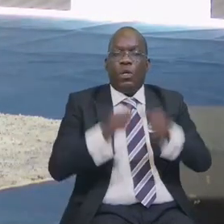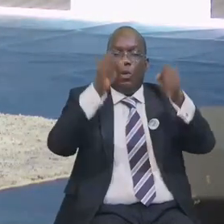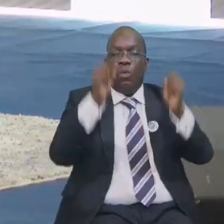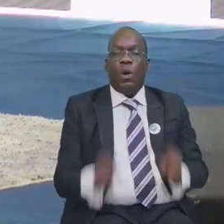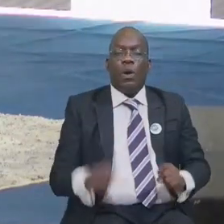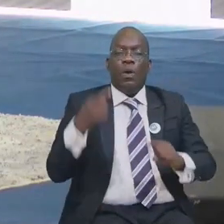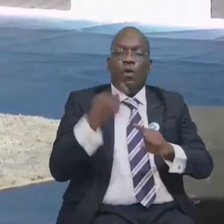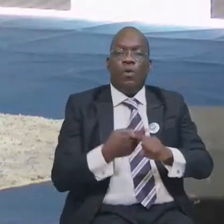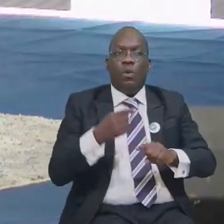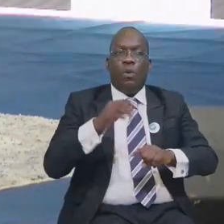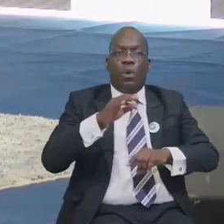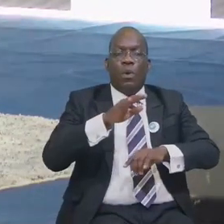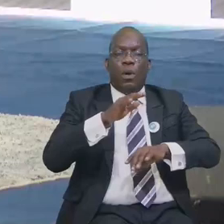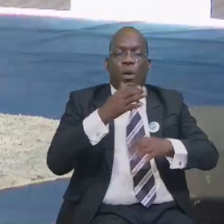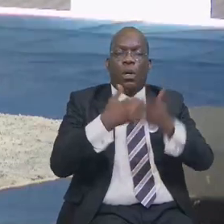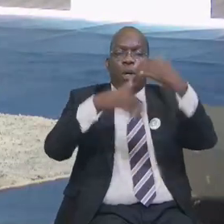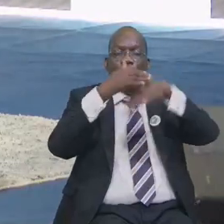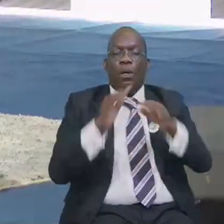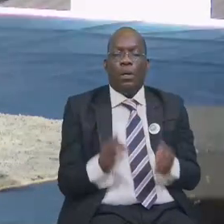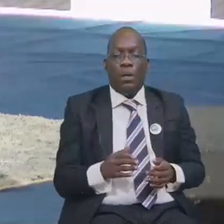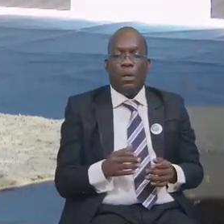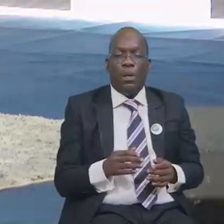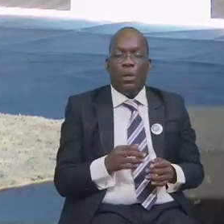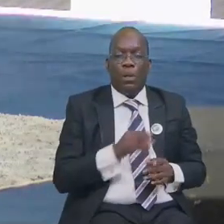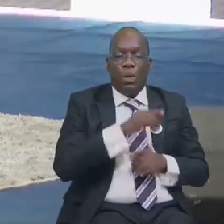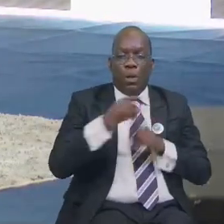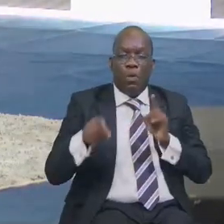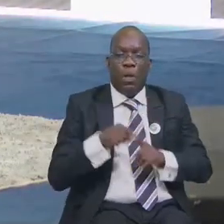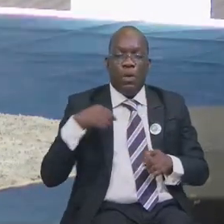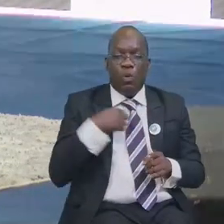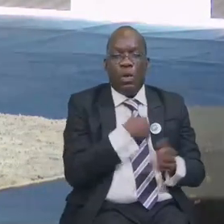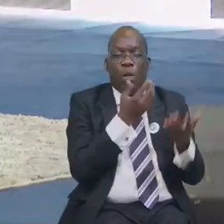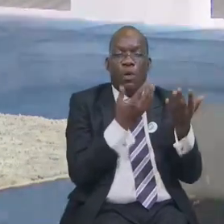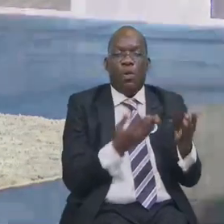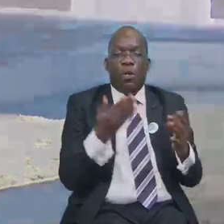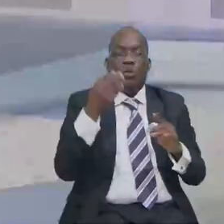puissance d'en haut. Quand nous attendons devant le Seigneur,